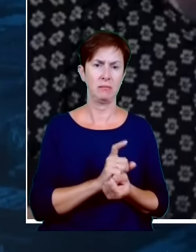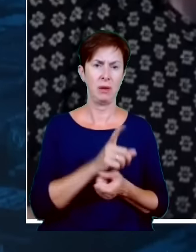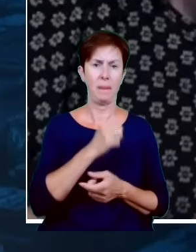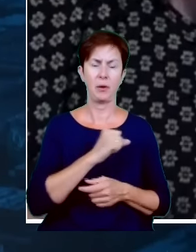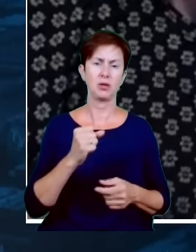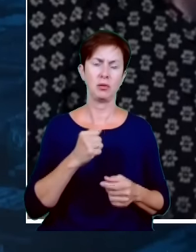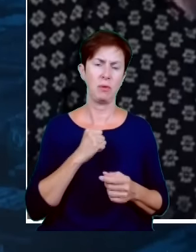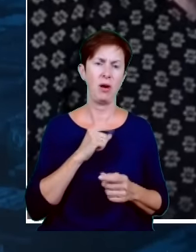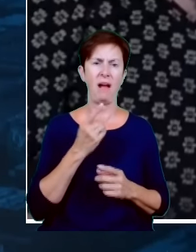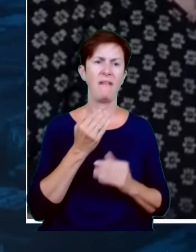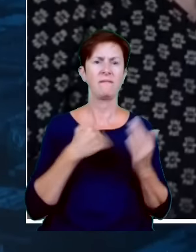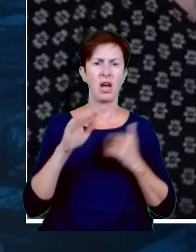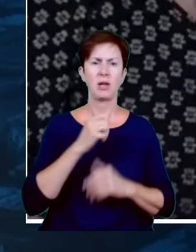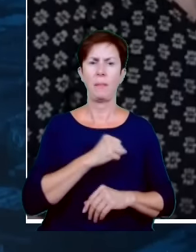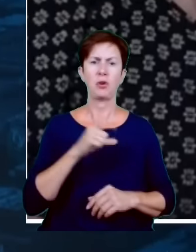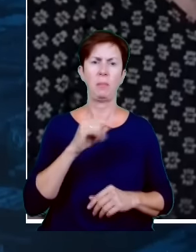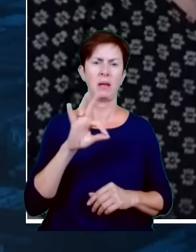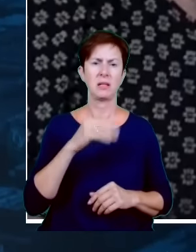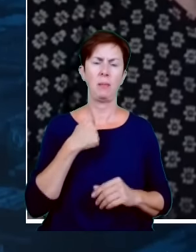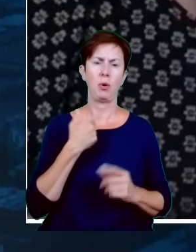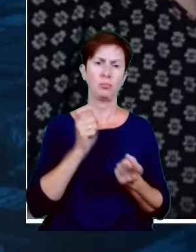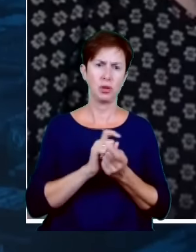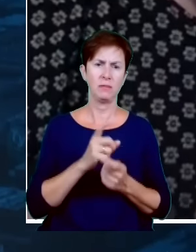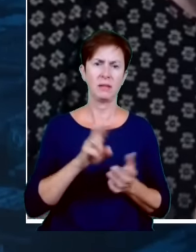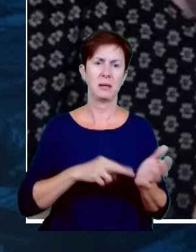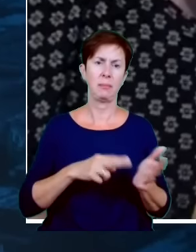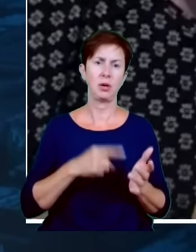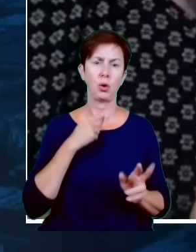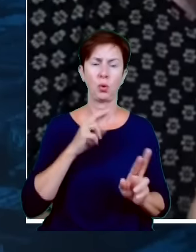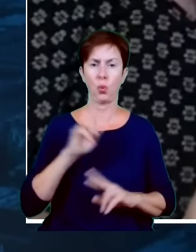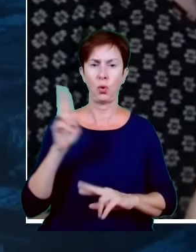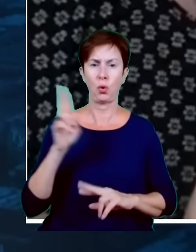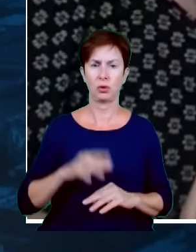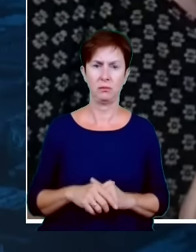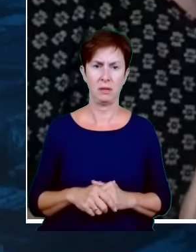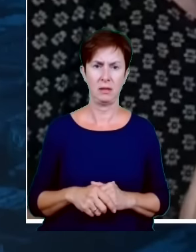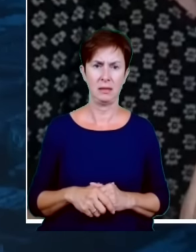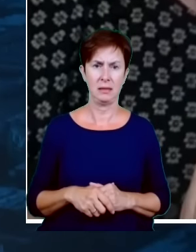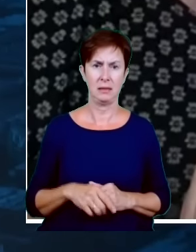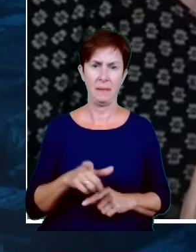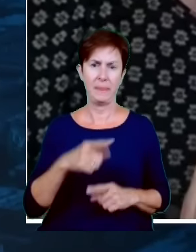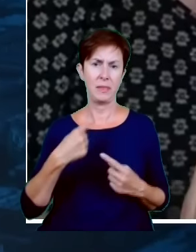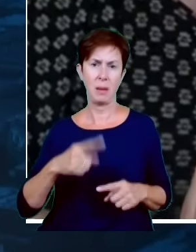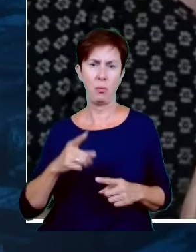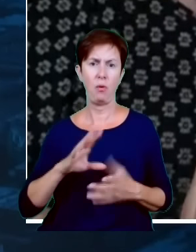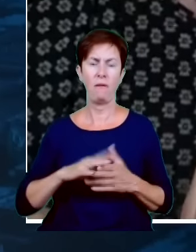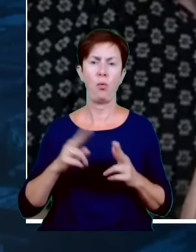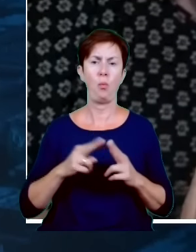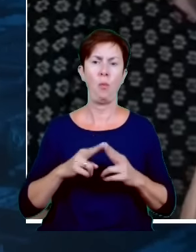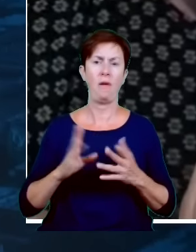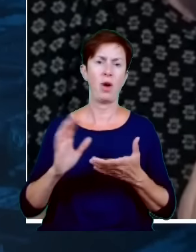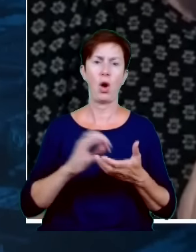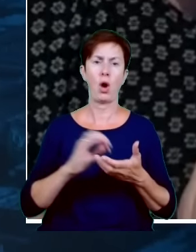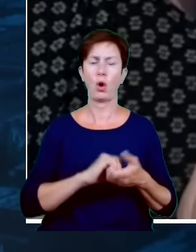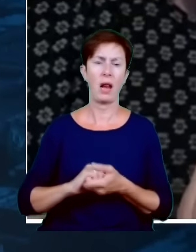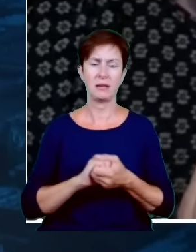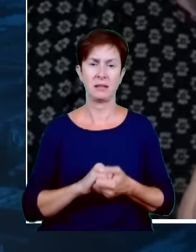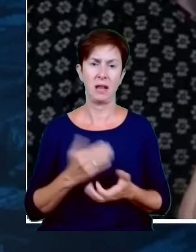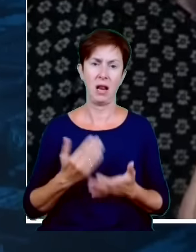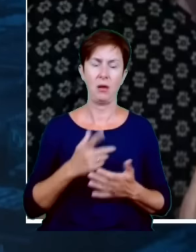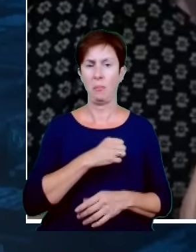większości byli przeciwko i zabrakło tych głosów No tego nie było w umowie koalicyjnej więc poniekąd posłowie